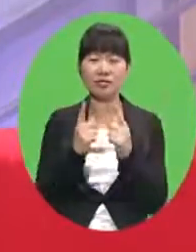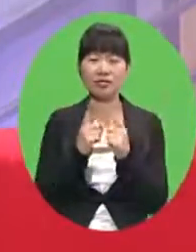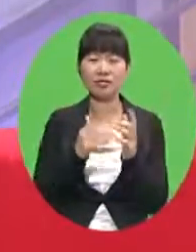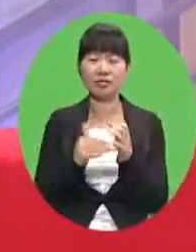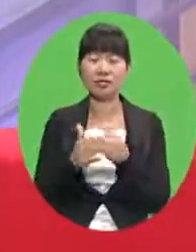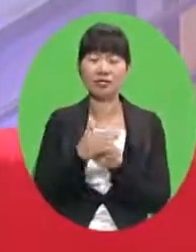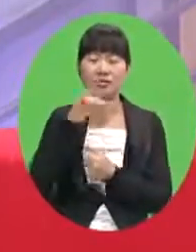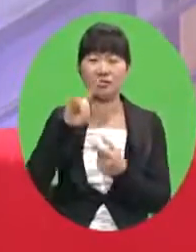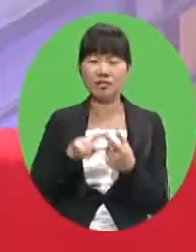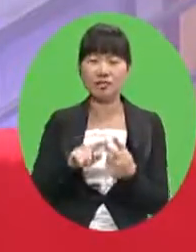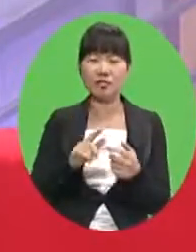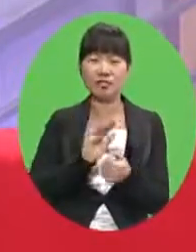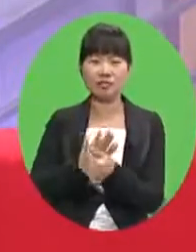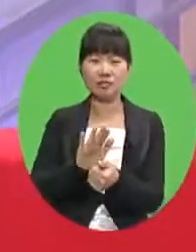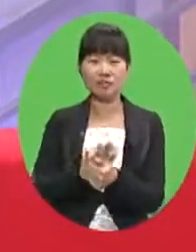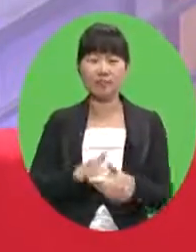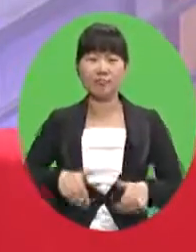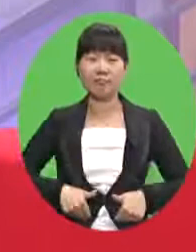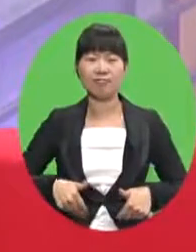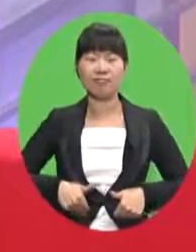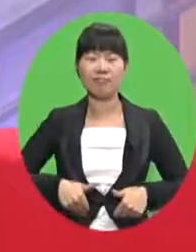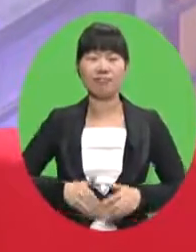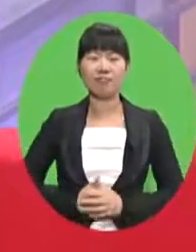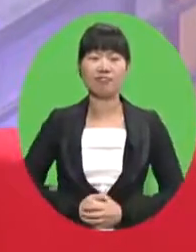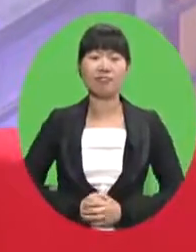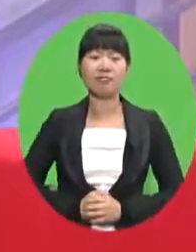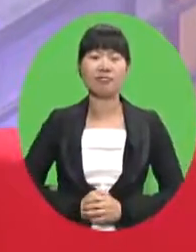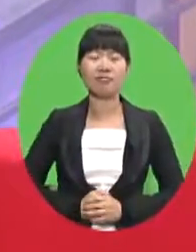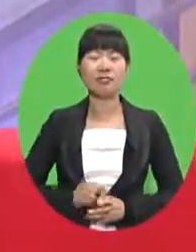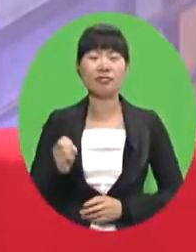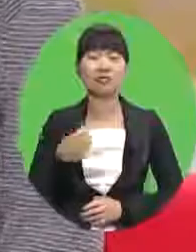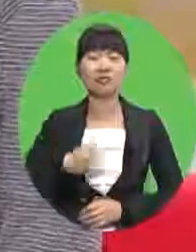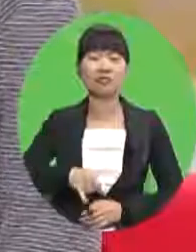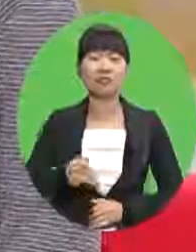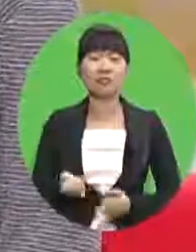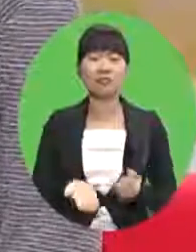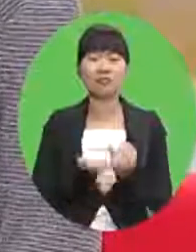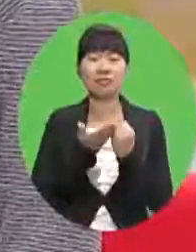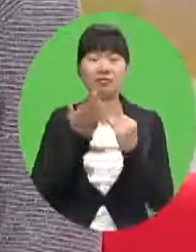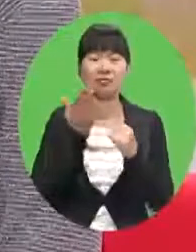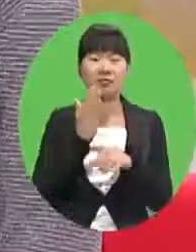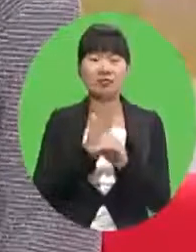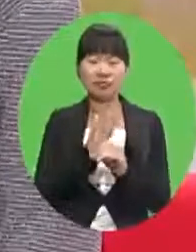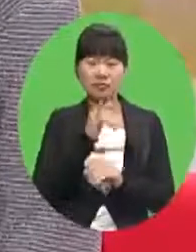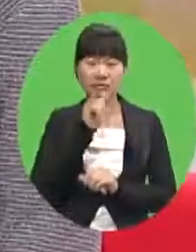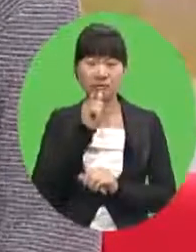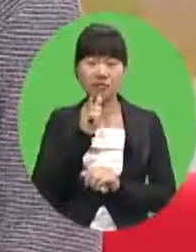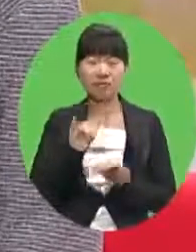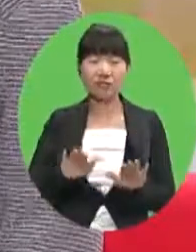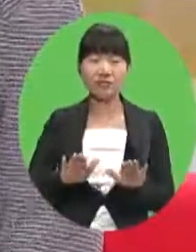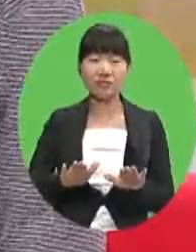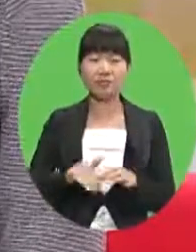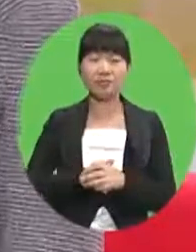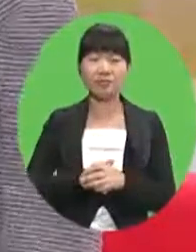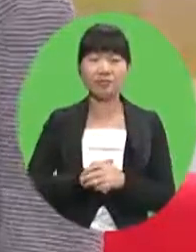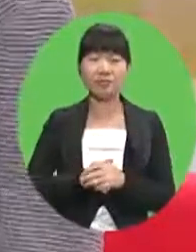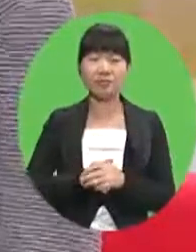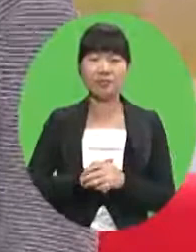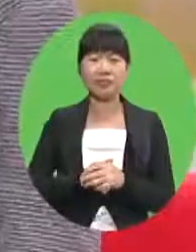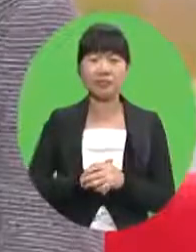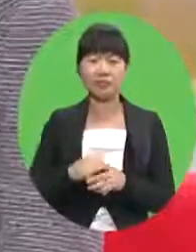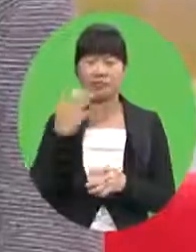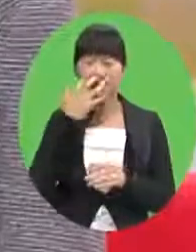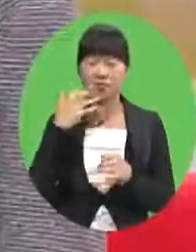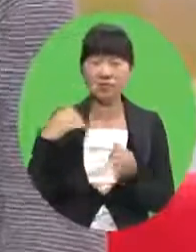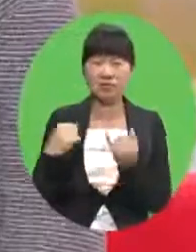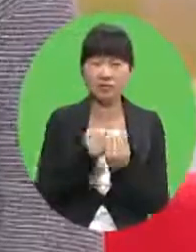그런 부분도 사실은 좀 도와줘야 될 네. 필요가 있죠. 그리고 딸아이를 키우시는 부모 같은 경우에는 사실 뭐 성폭행이다,